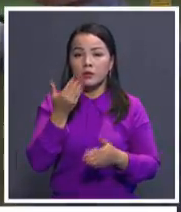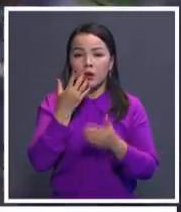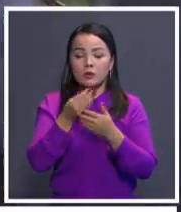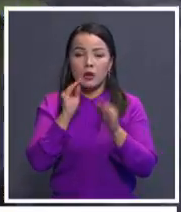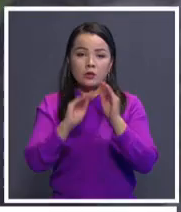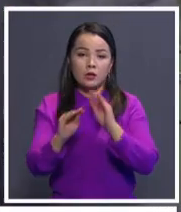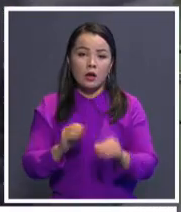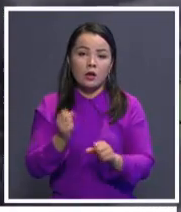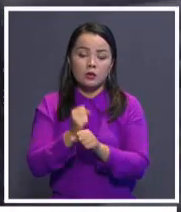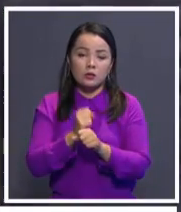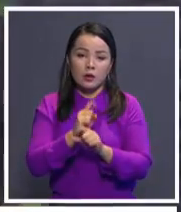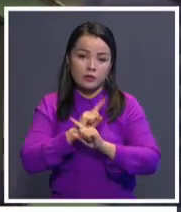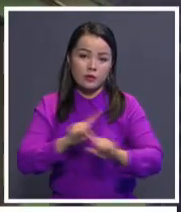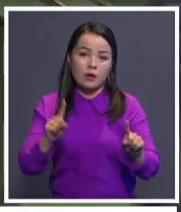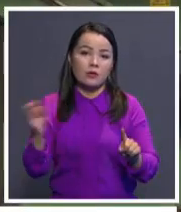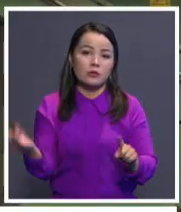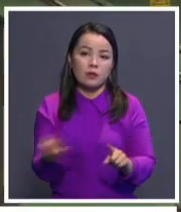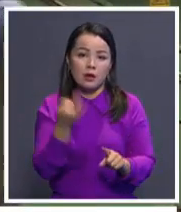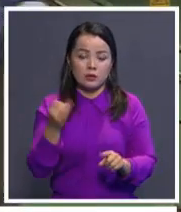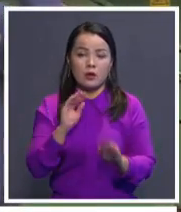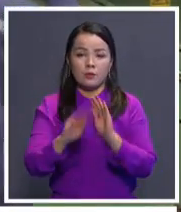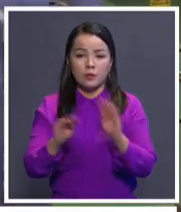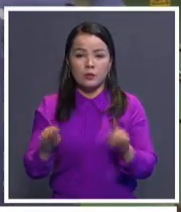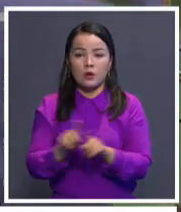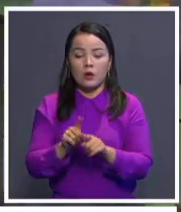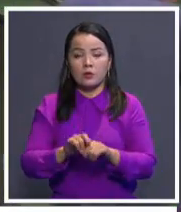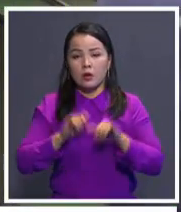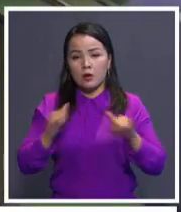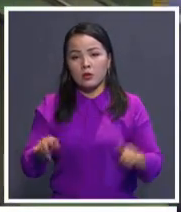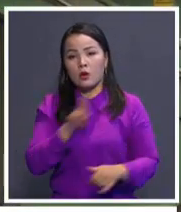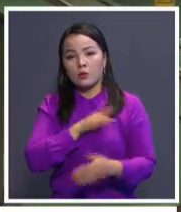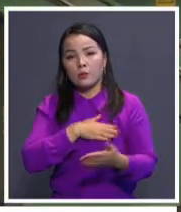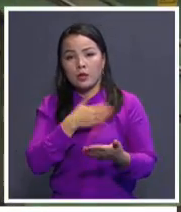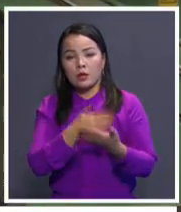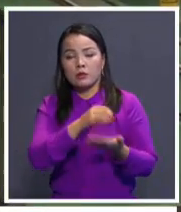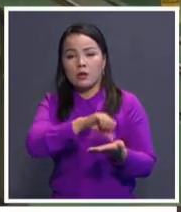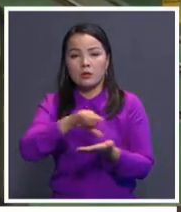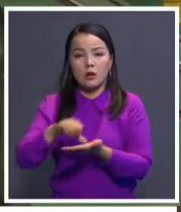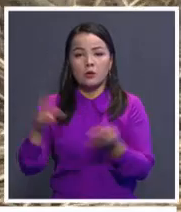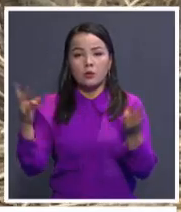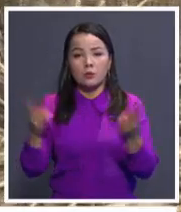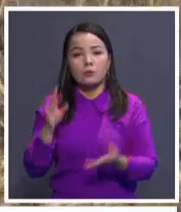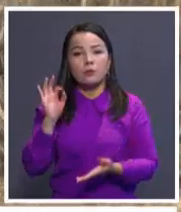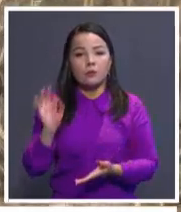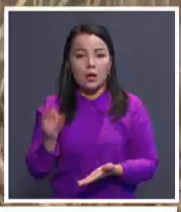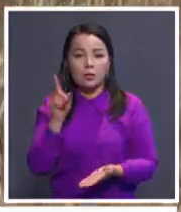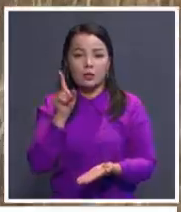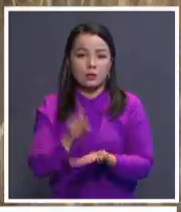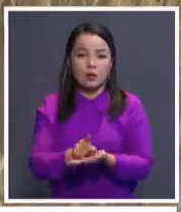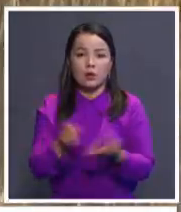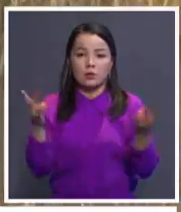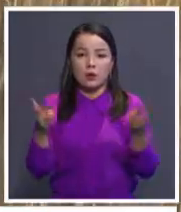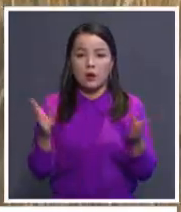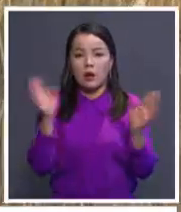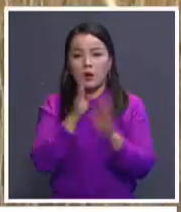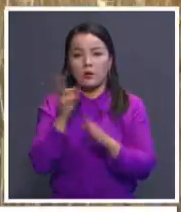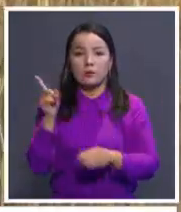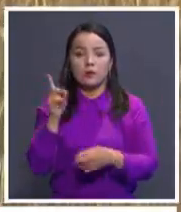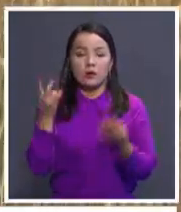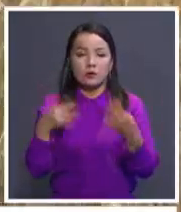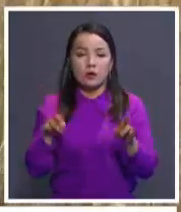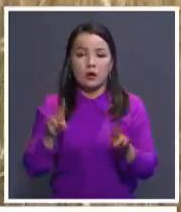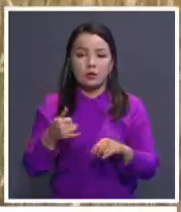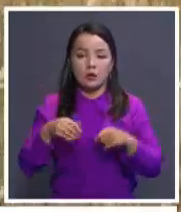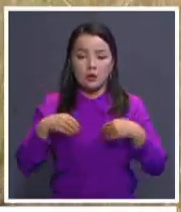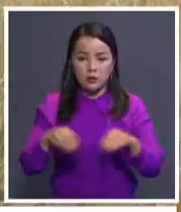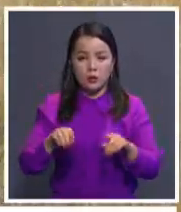өнімді 30%-ға дейін арттыруға болады. Бұл жұмысқа барлығының кіріскені дұрыс деп есептеймін. Ауа райына сеніп отыра бермей,